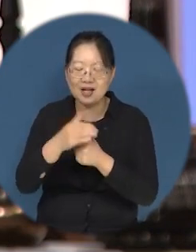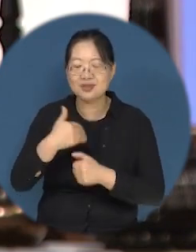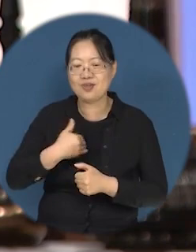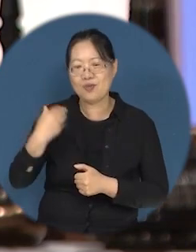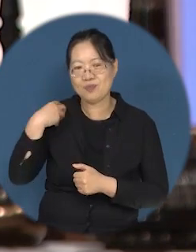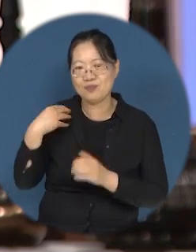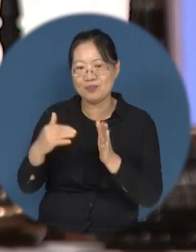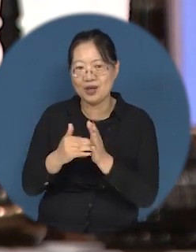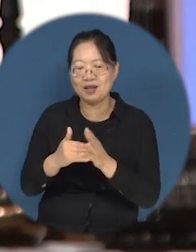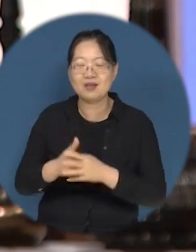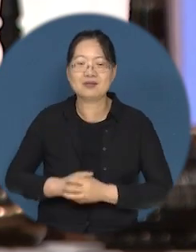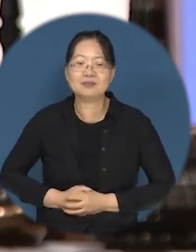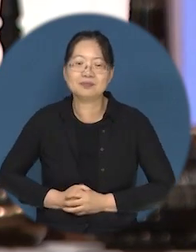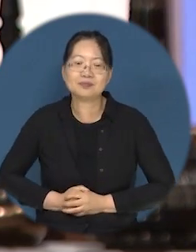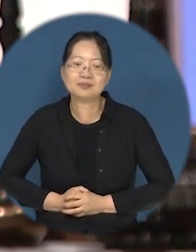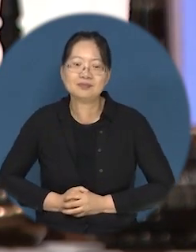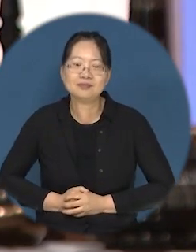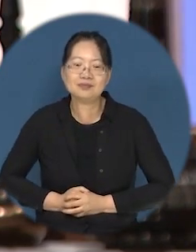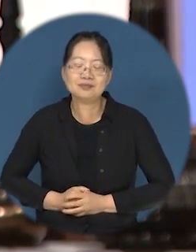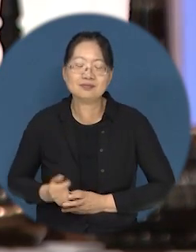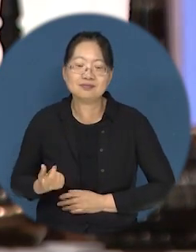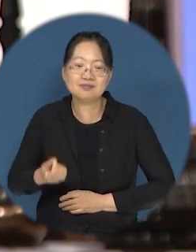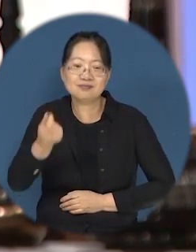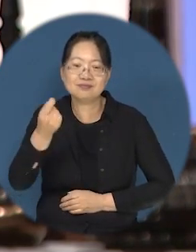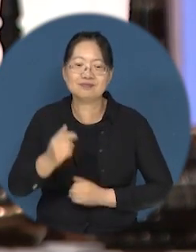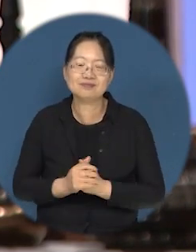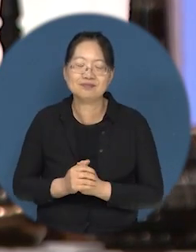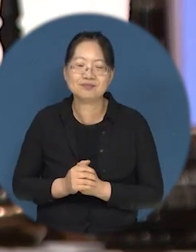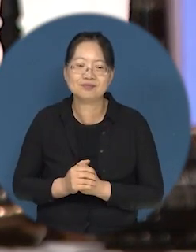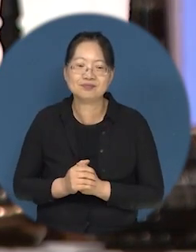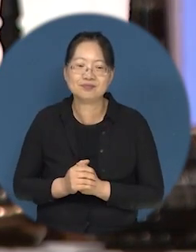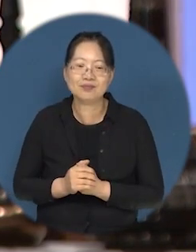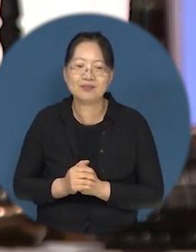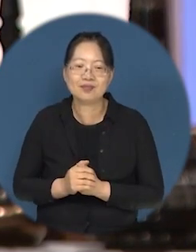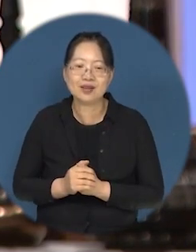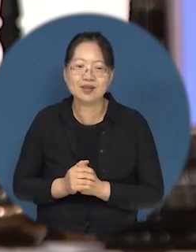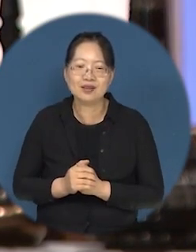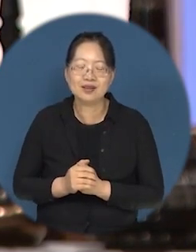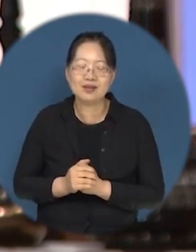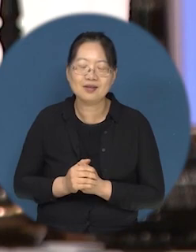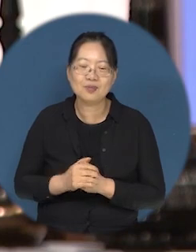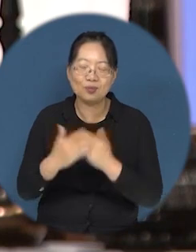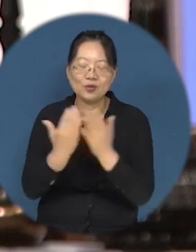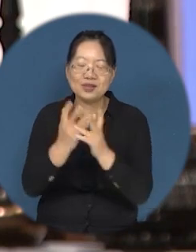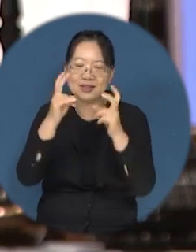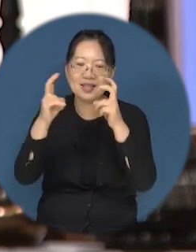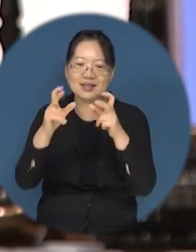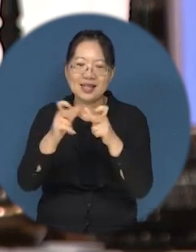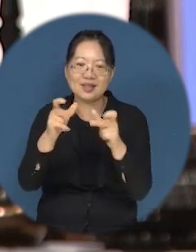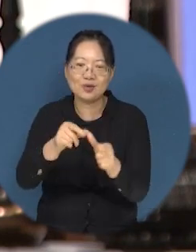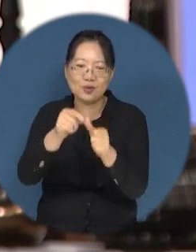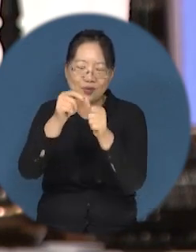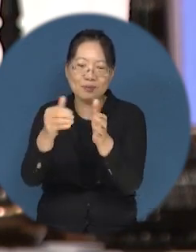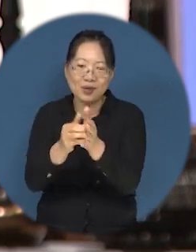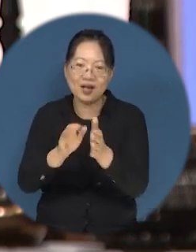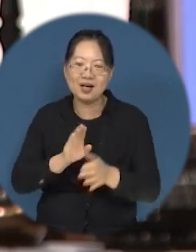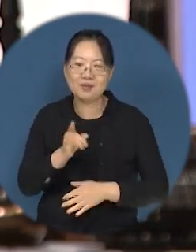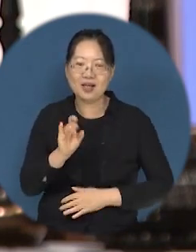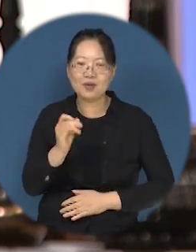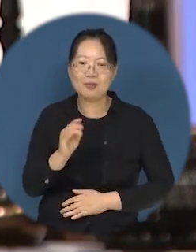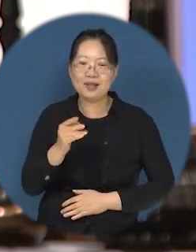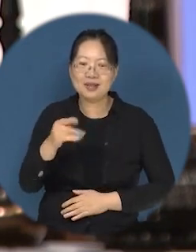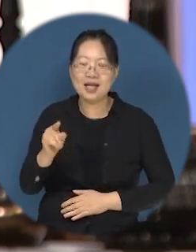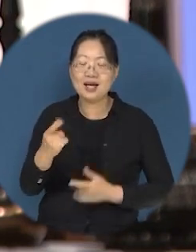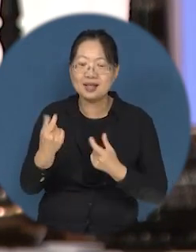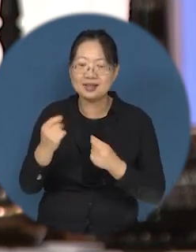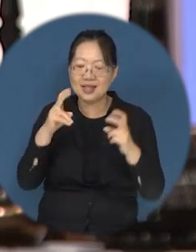건데 빨리 저는 이제 그렇게 됐으면 좋겠어요. 빨리 고용 다 돼서 그렇죠. 이런 이제 베어베터 같은 회사가 필요가 없는